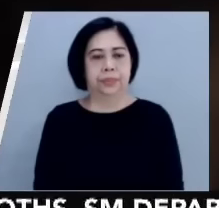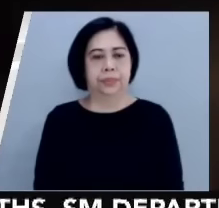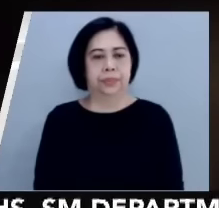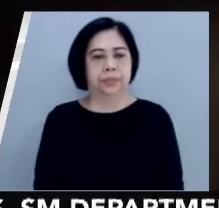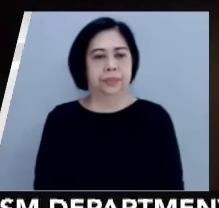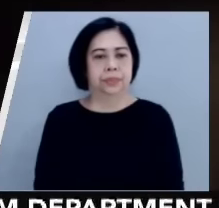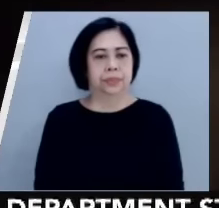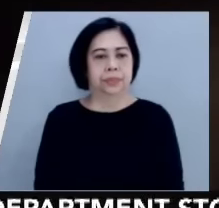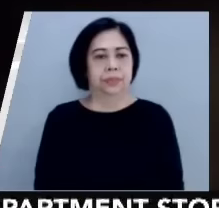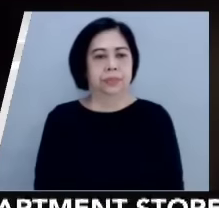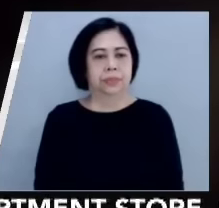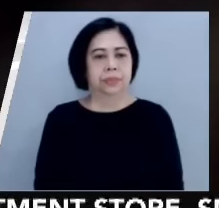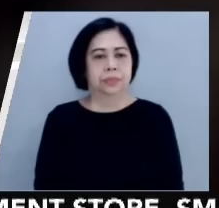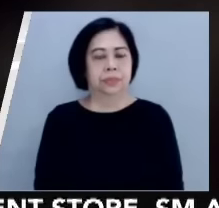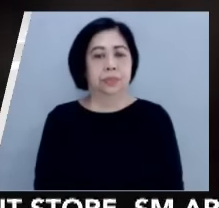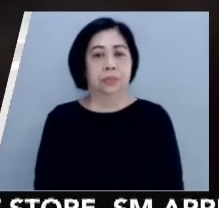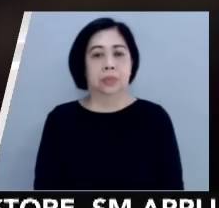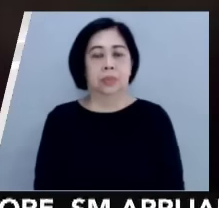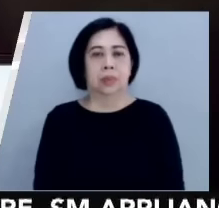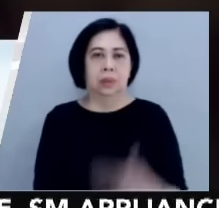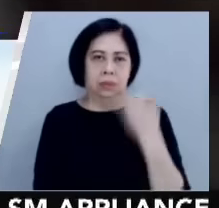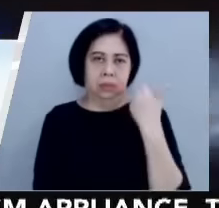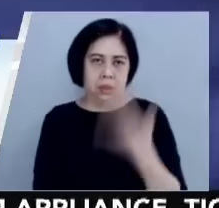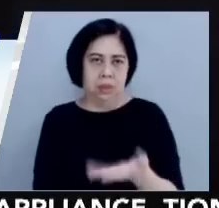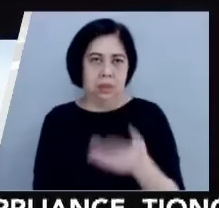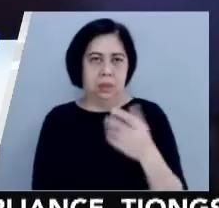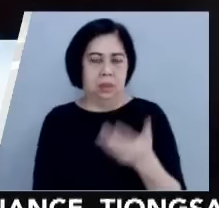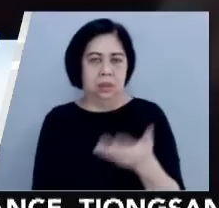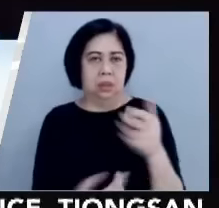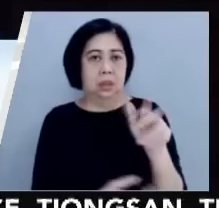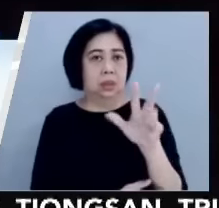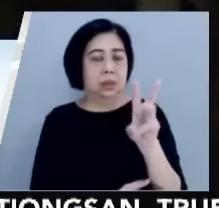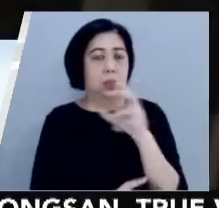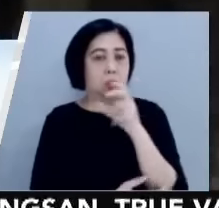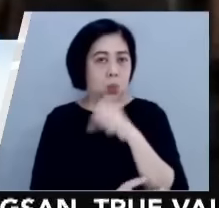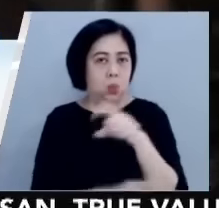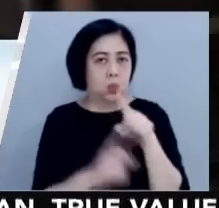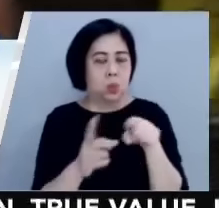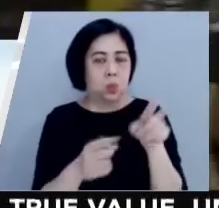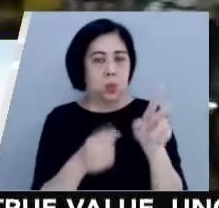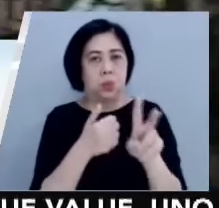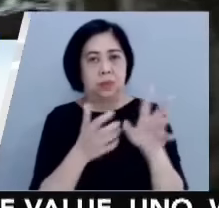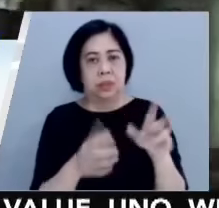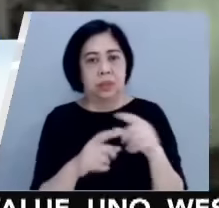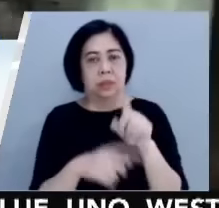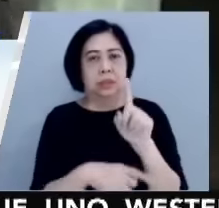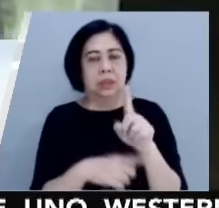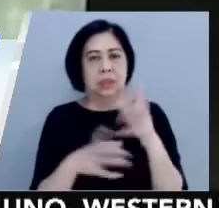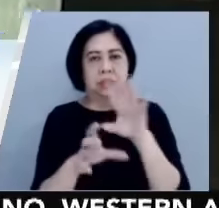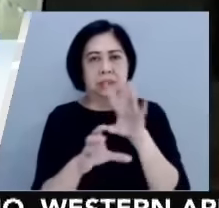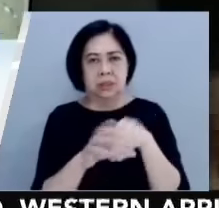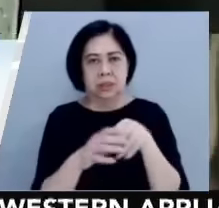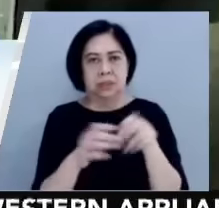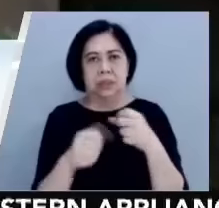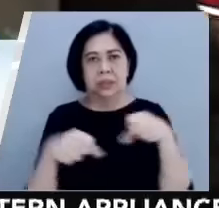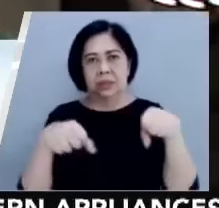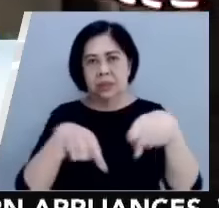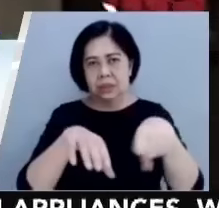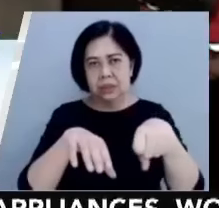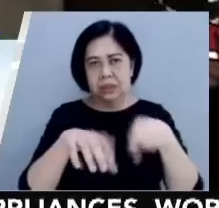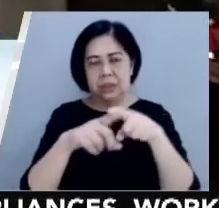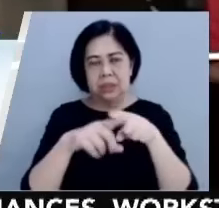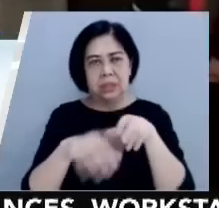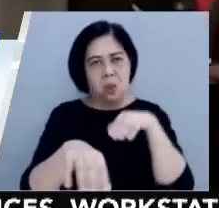Hindi na umabot ng buhay sa paggamutan ang 36-anyos na biktima. Isa sa mga lula ng tricycle na inararok